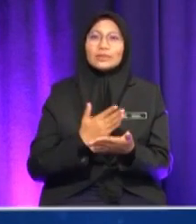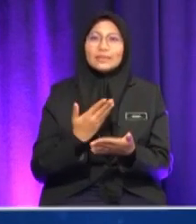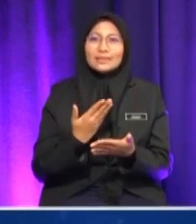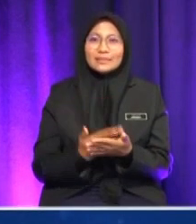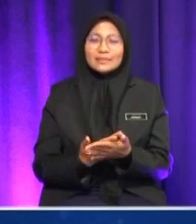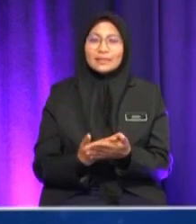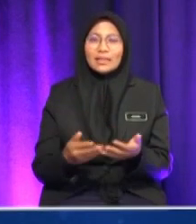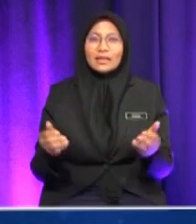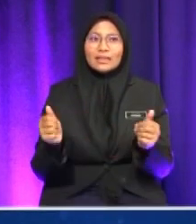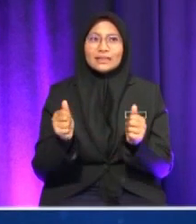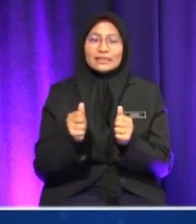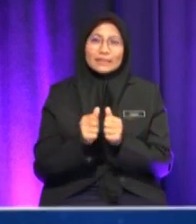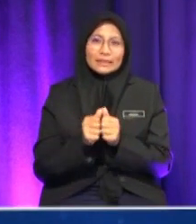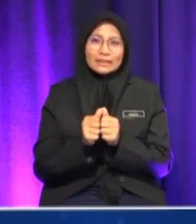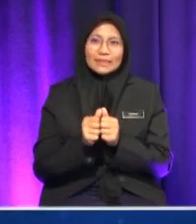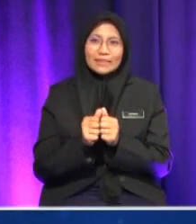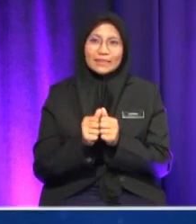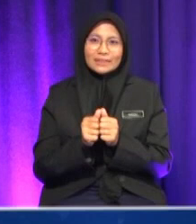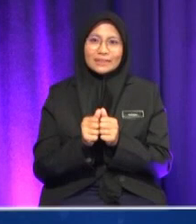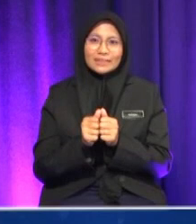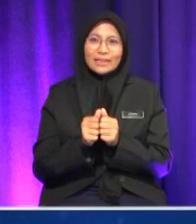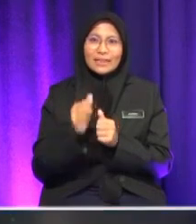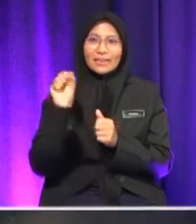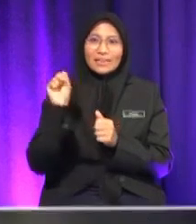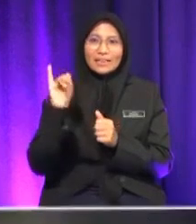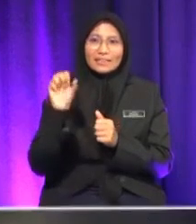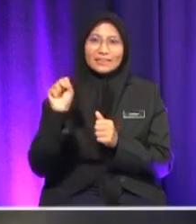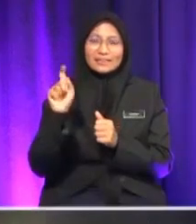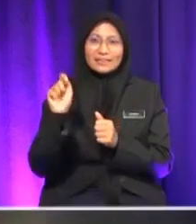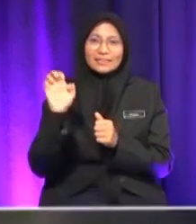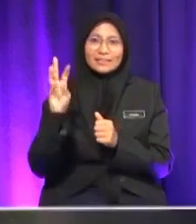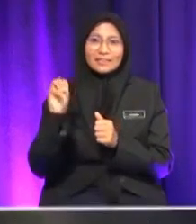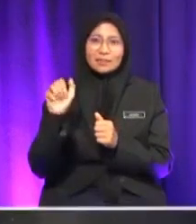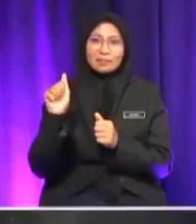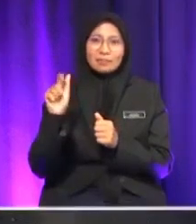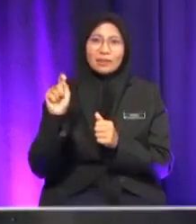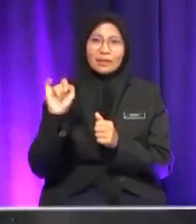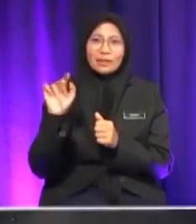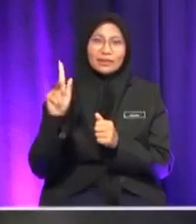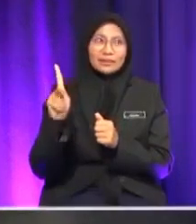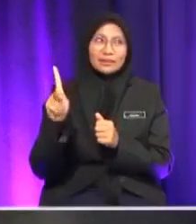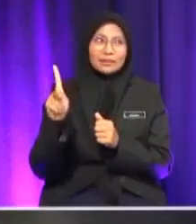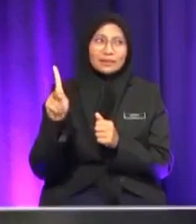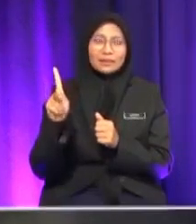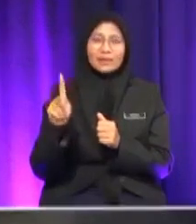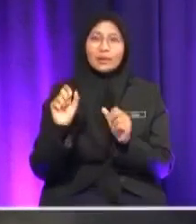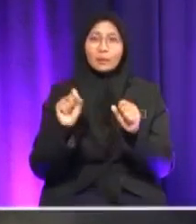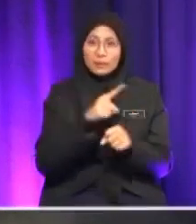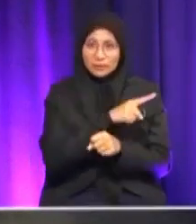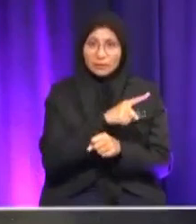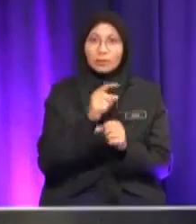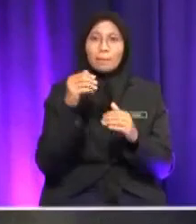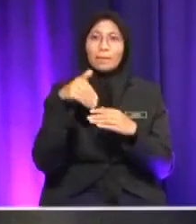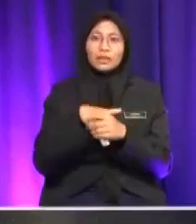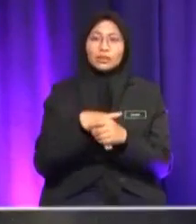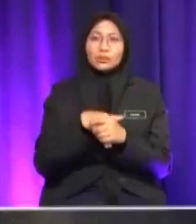lebih sistematik. Bagaimana pula dengan Juju? Saya masukkan dalam fail kerana di usia saya sebagai seorang yang bekerja, saya